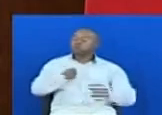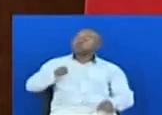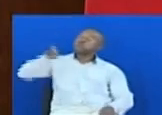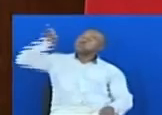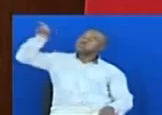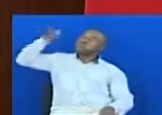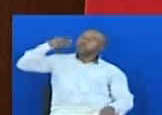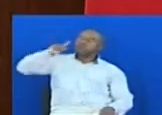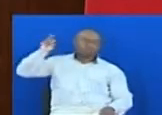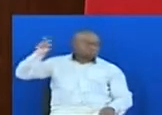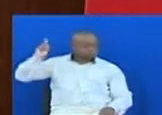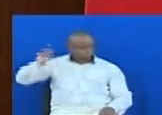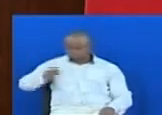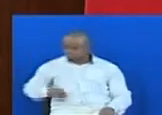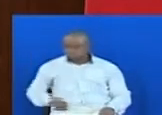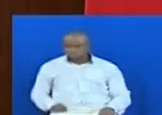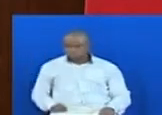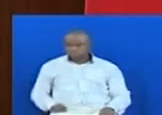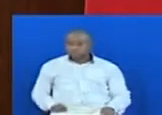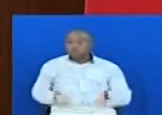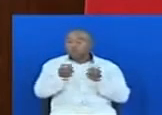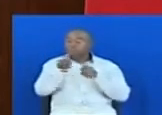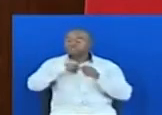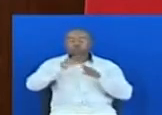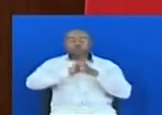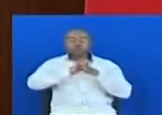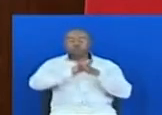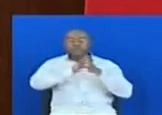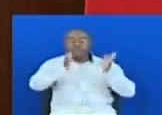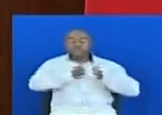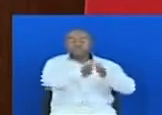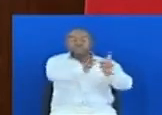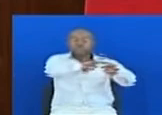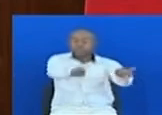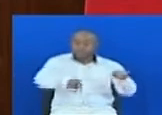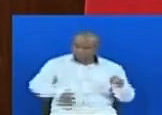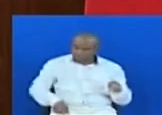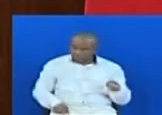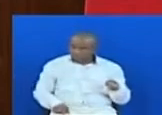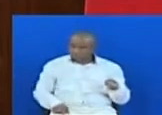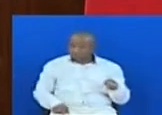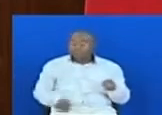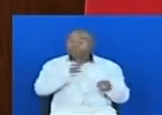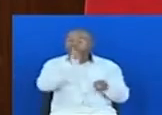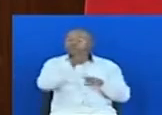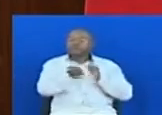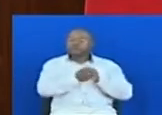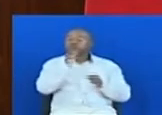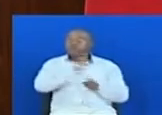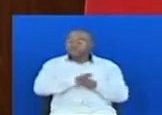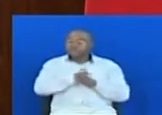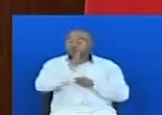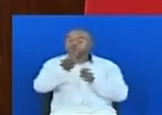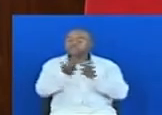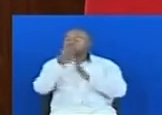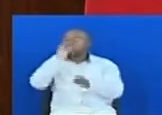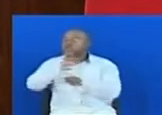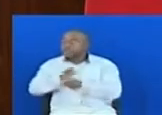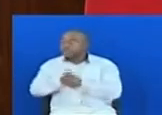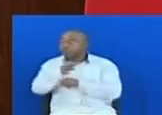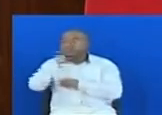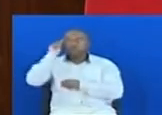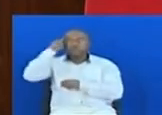fulani kutokana na models ambazo wenzetu wamezidevelop. Kumbe kuna vitu vingi, kumbe kuna factors nyingi